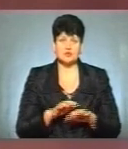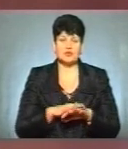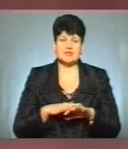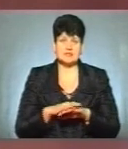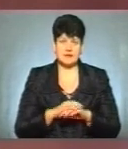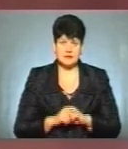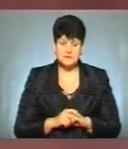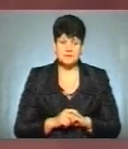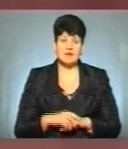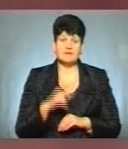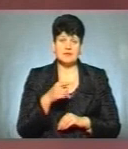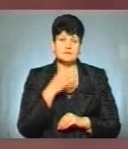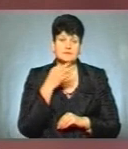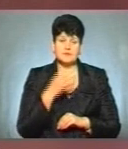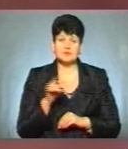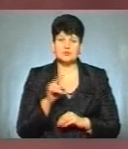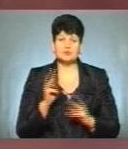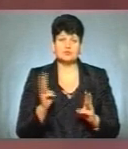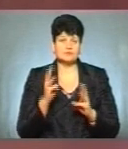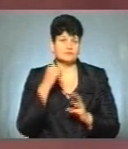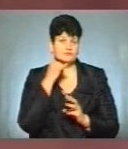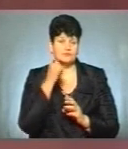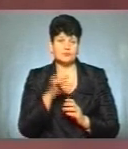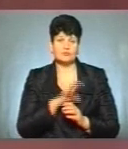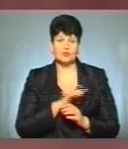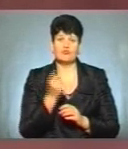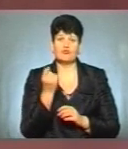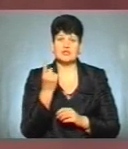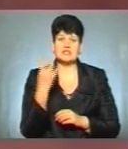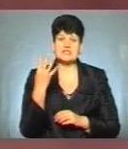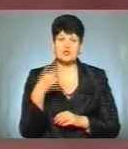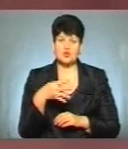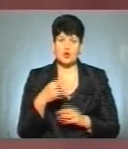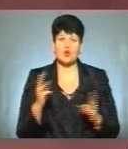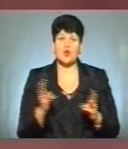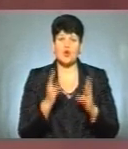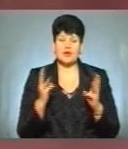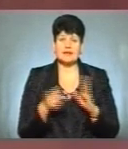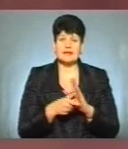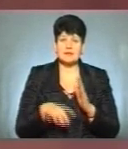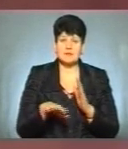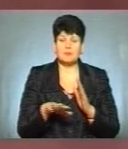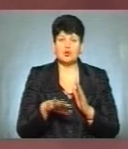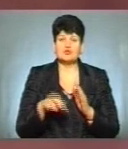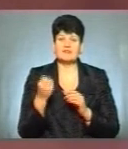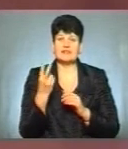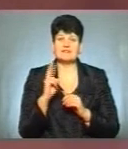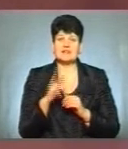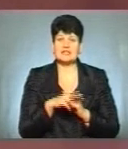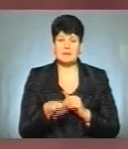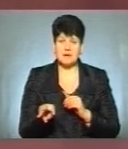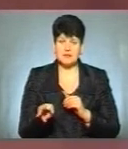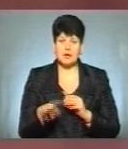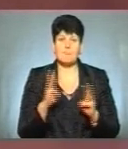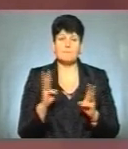Скалецький. За його словами, повідомлення про пожежу в будинку надійшло об 11:40. Горіла кімната площею 12 квадратних